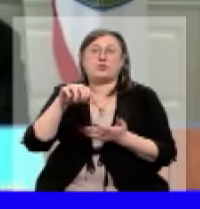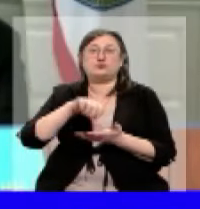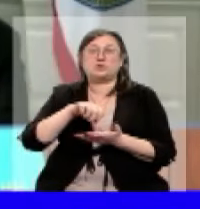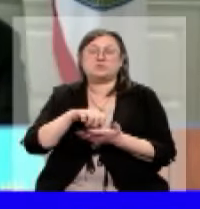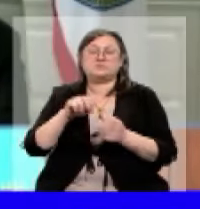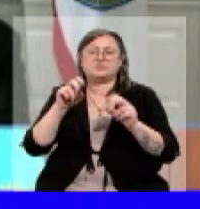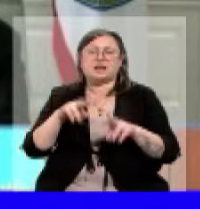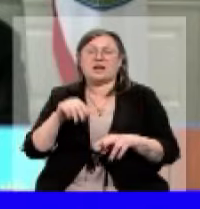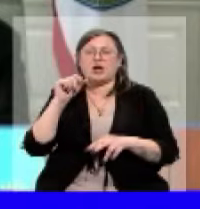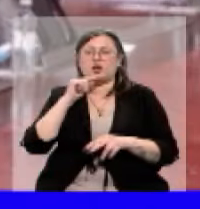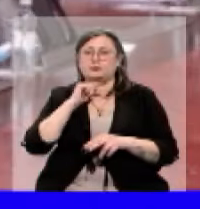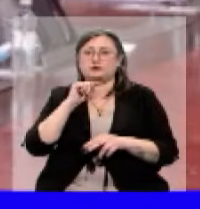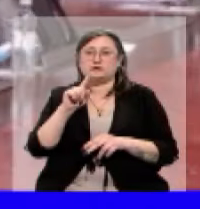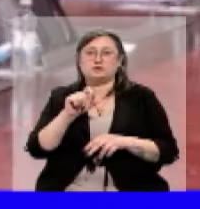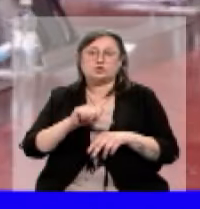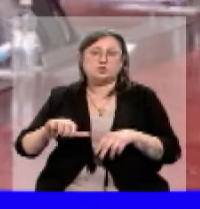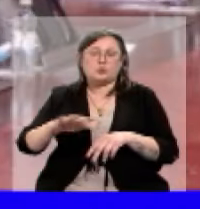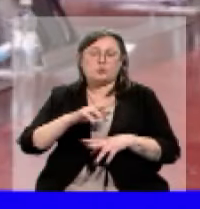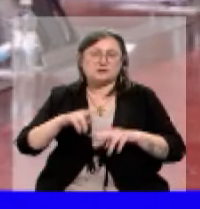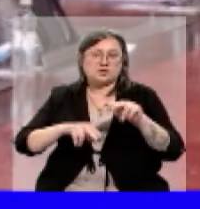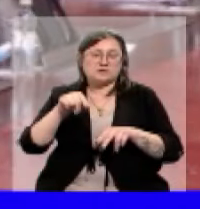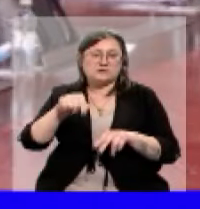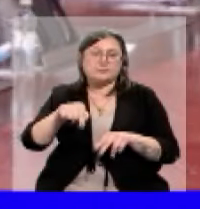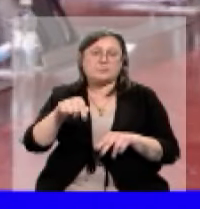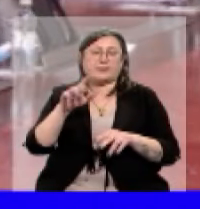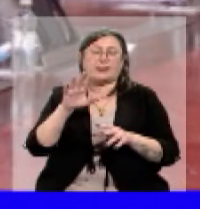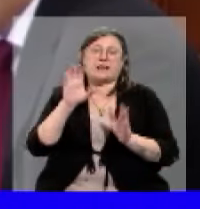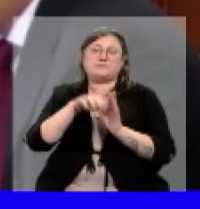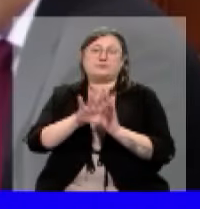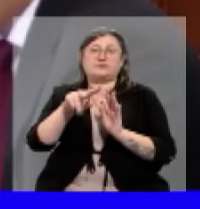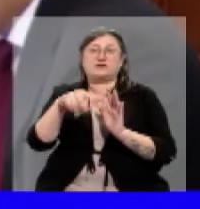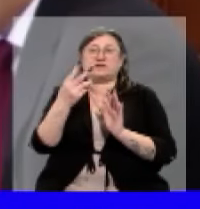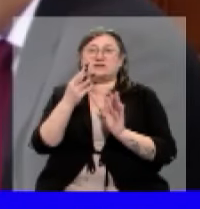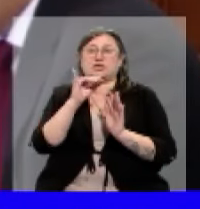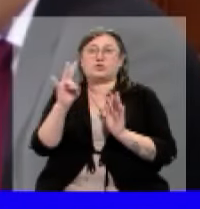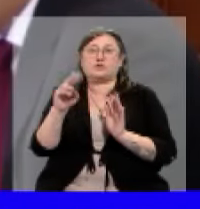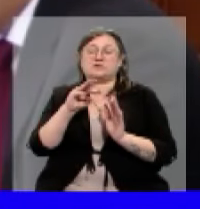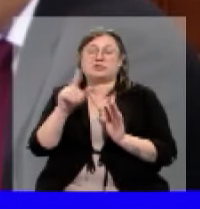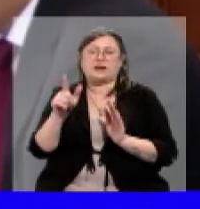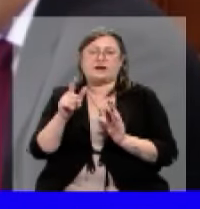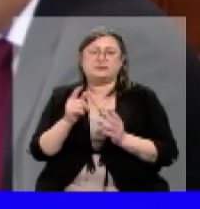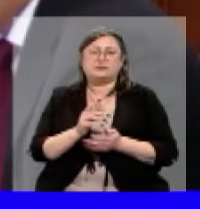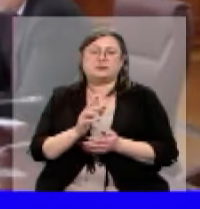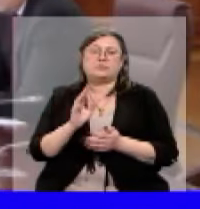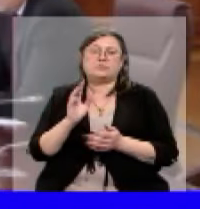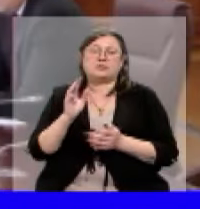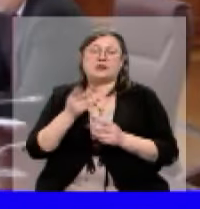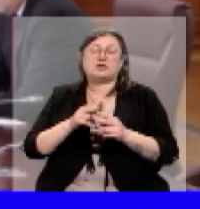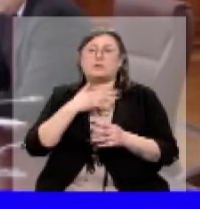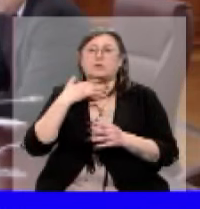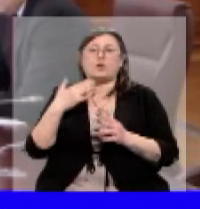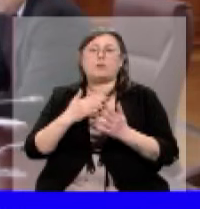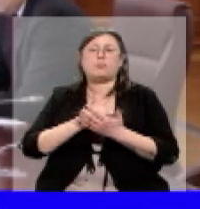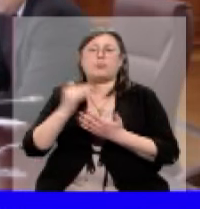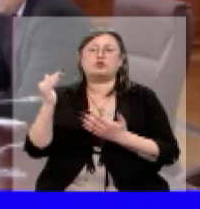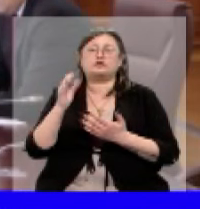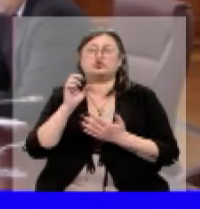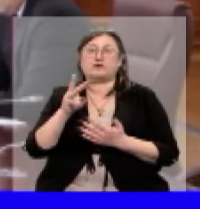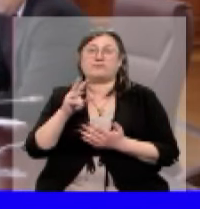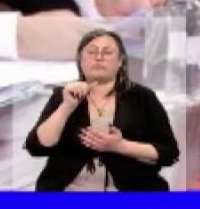инвестиция құйылады деп жоспарланған. Бұл былтырғы көрсеткіштен әлдеқайда жоғары, бірақ бәрібір жеткіліксіз. Сондықтан премьер-министр